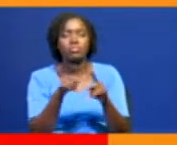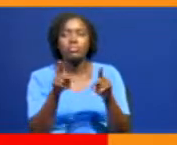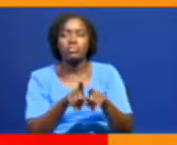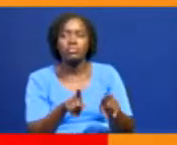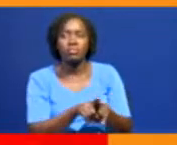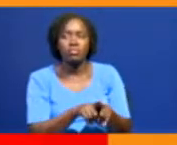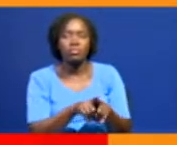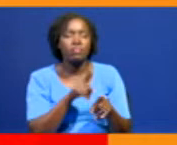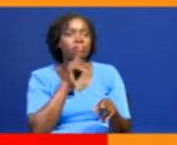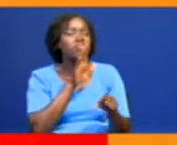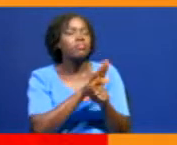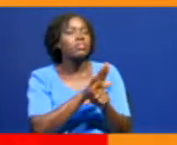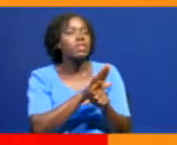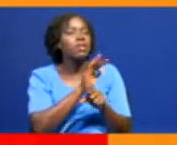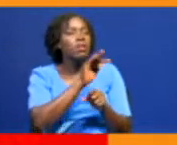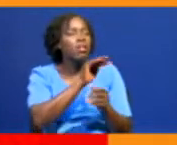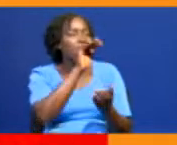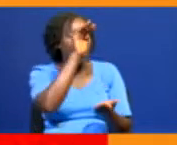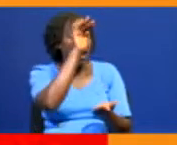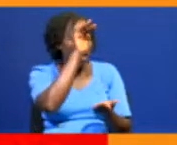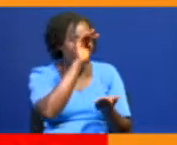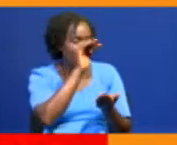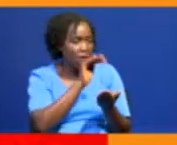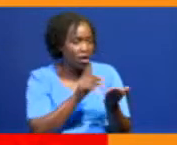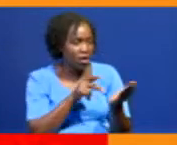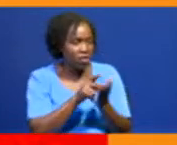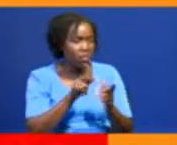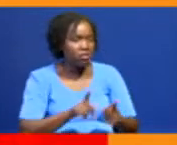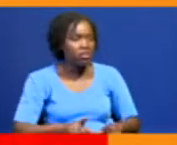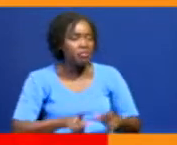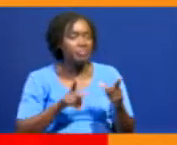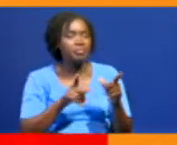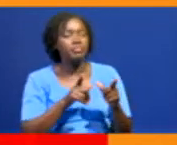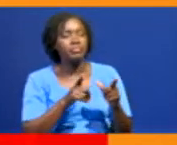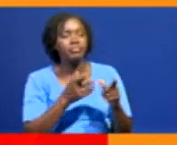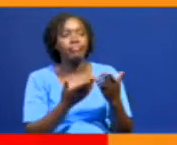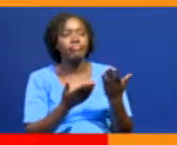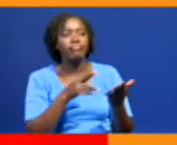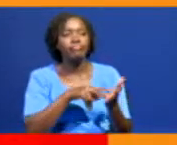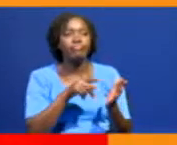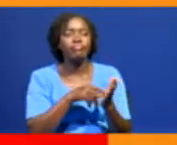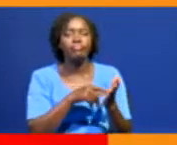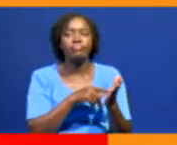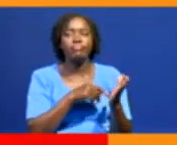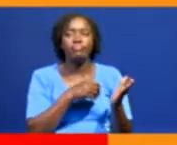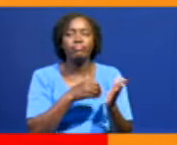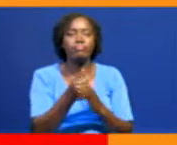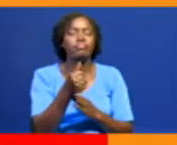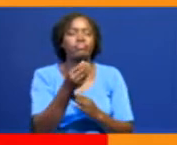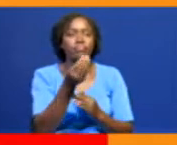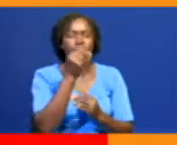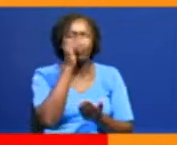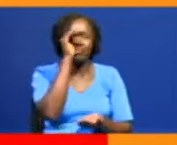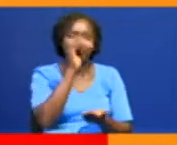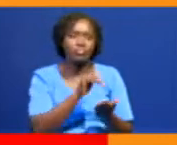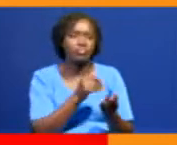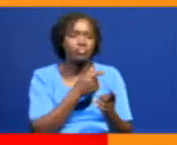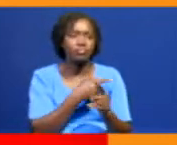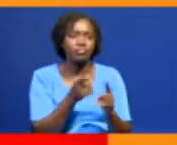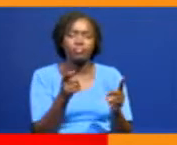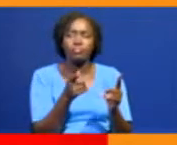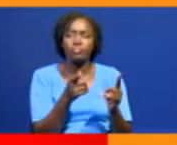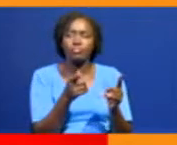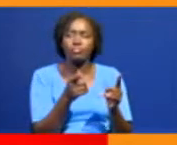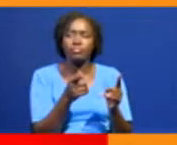na ile ahadi ya kupunguza gharama ya maisha. Hii tukimaanisha kwamba pengine bei chakula kingepungua, lakini hilo pia bado